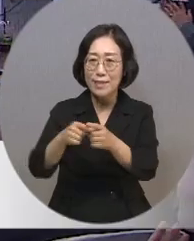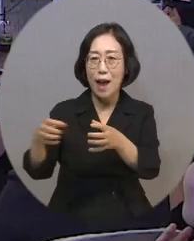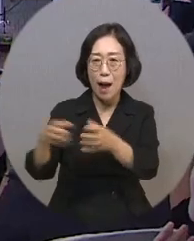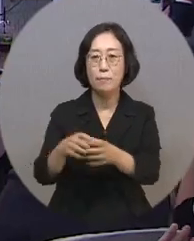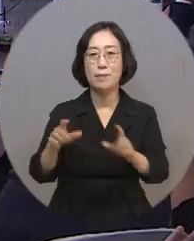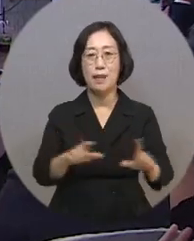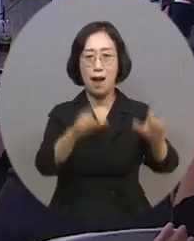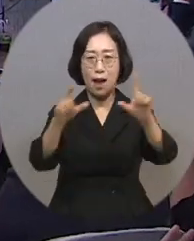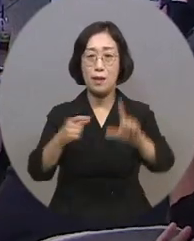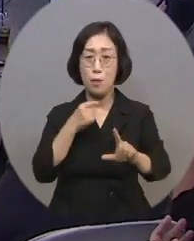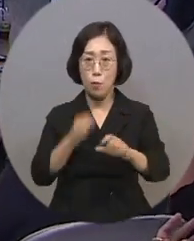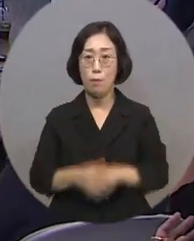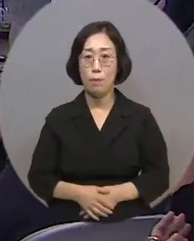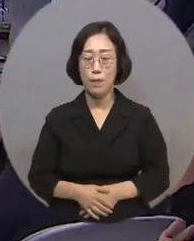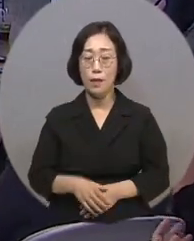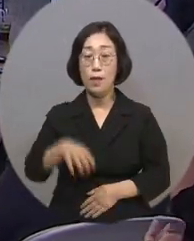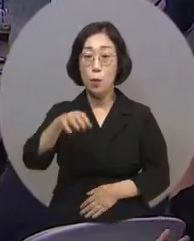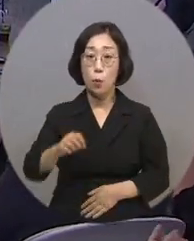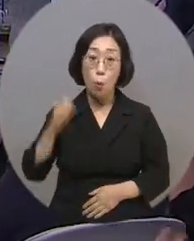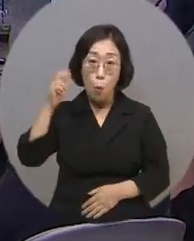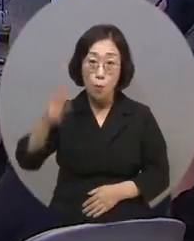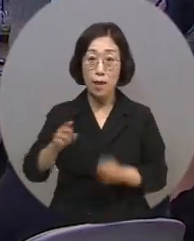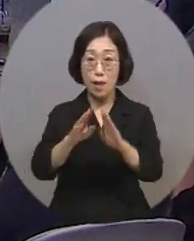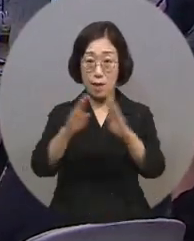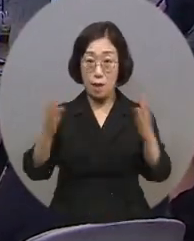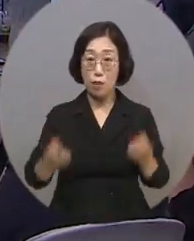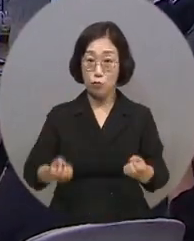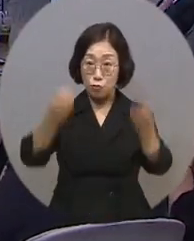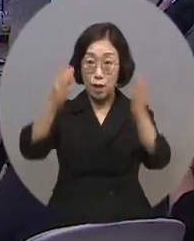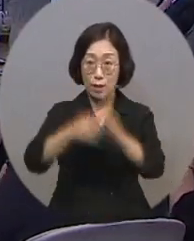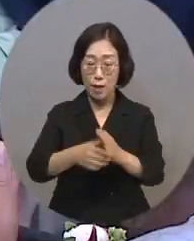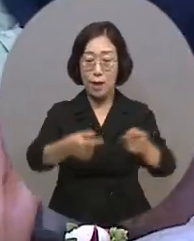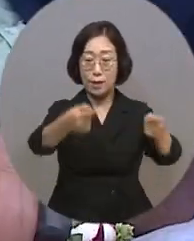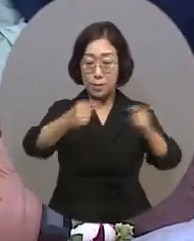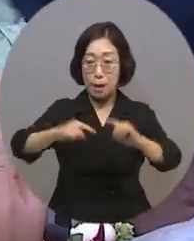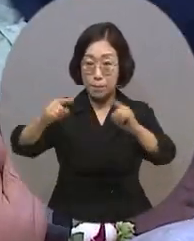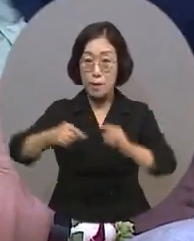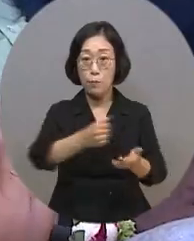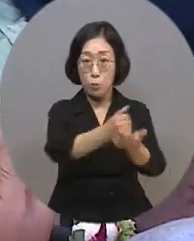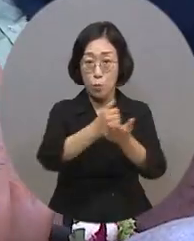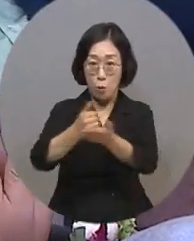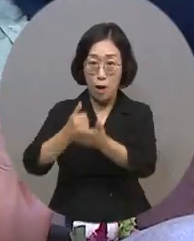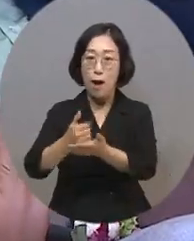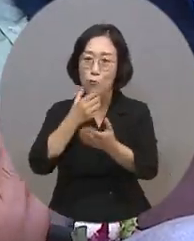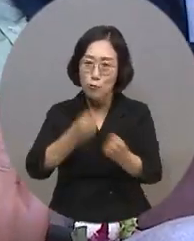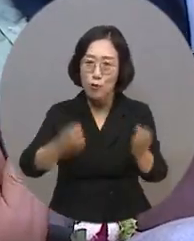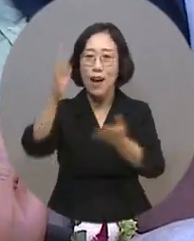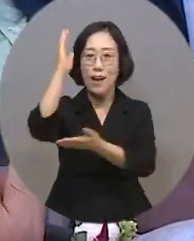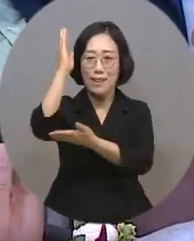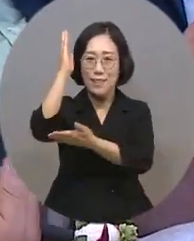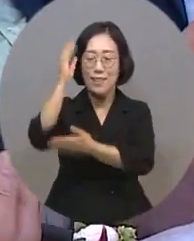살아가겠습니다. 이어서 써노호텔 개관식에 참여한 각 분야 내빈들의 축사가 이어졌습니다.